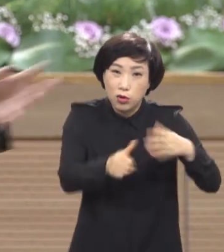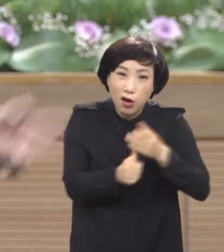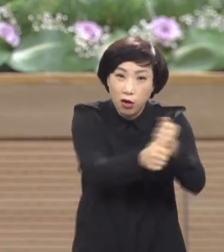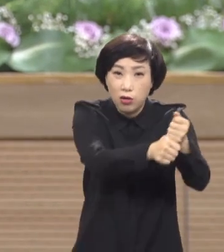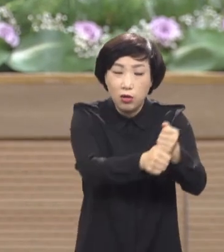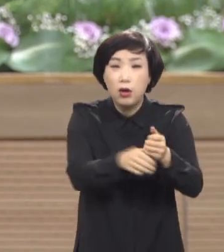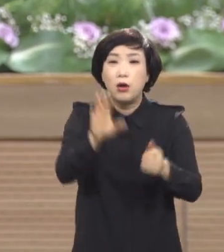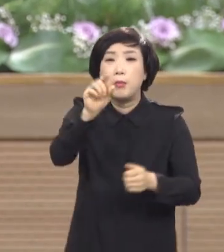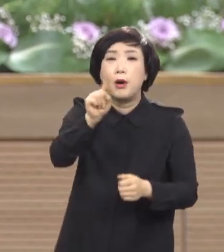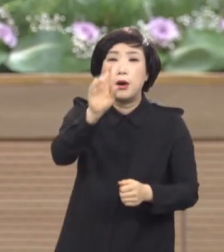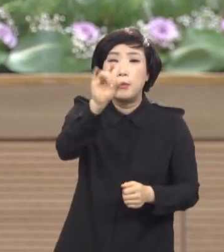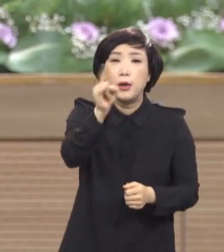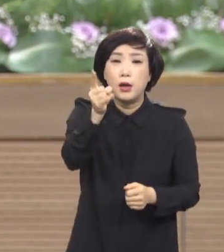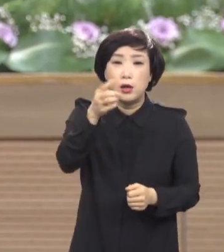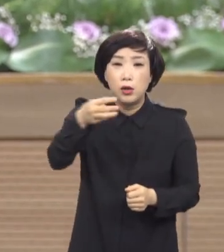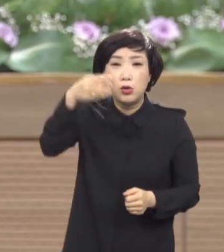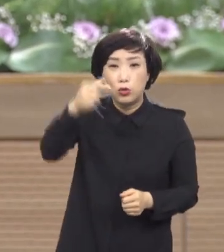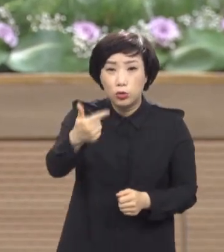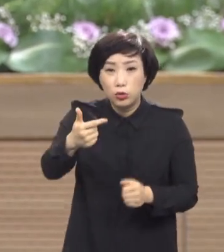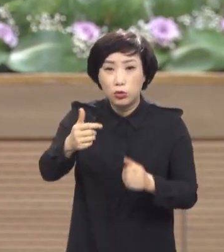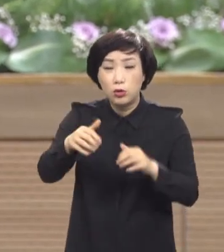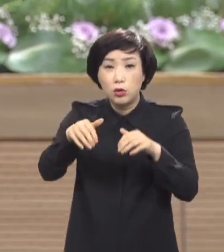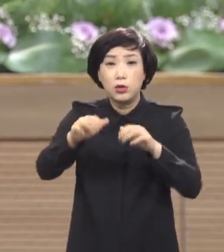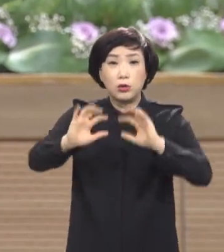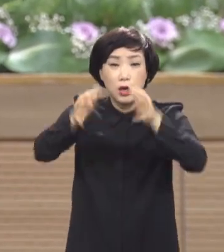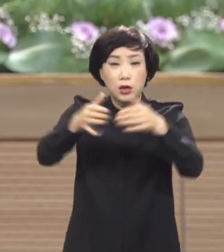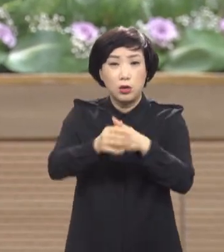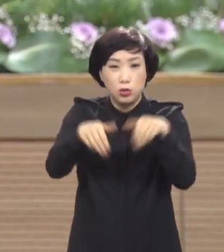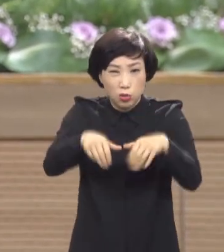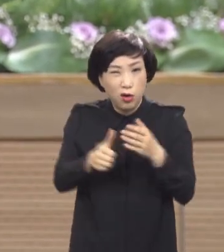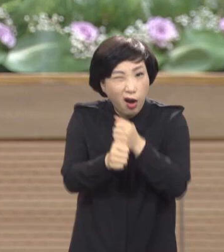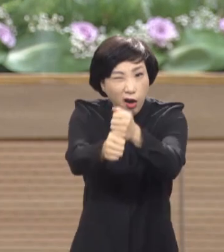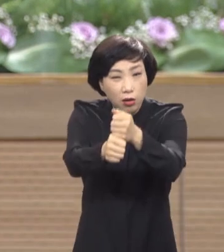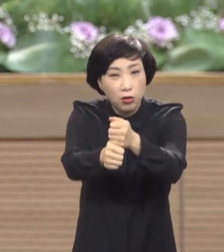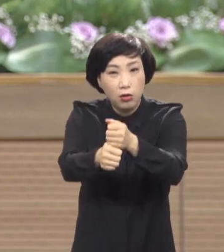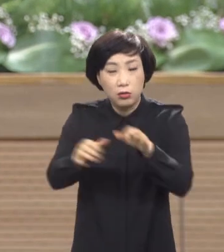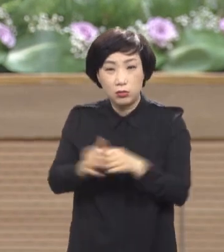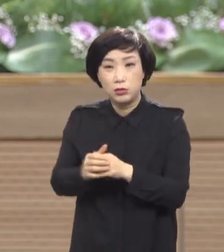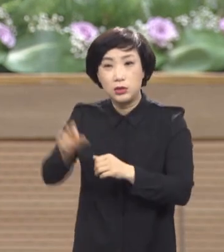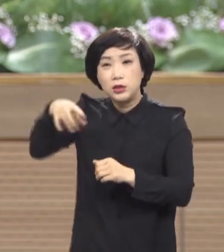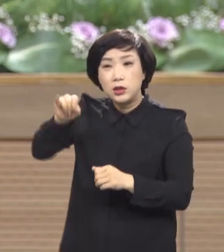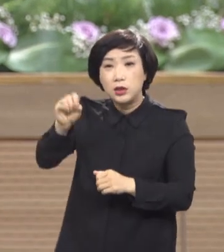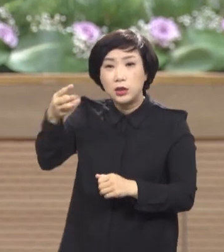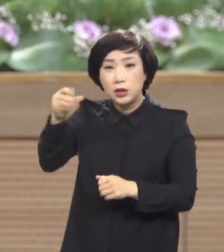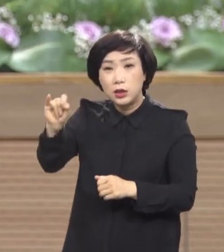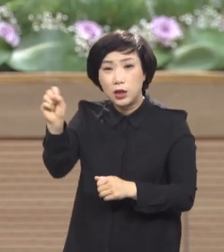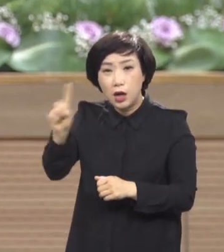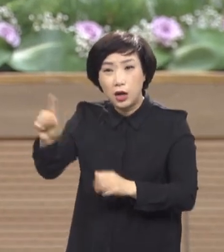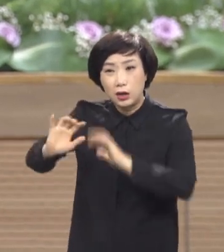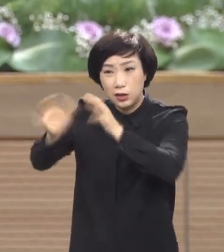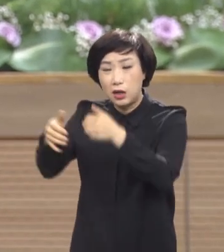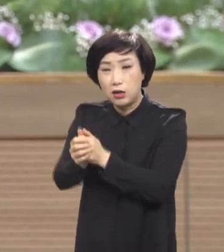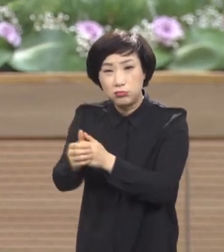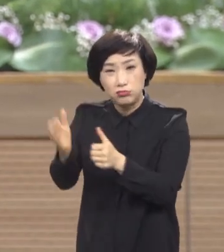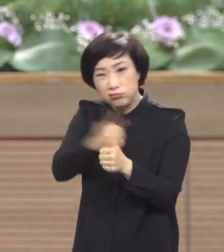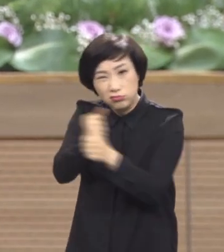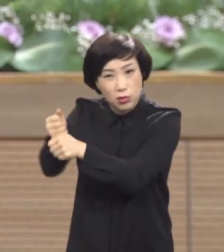시리아로 계속 밀려다니면서 종살이 하다가